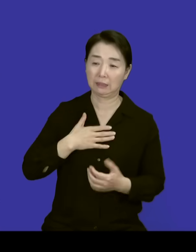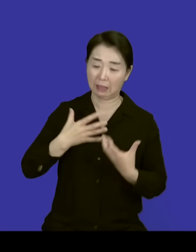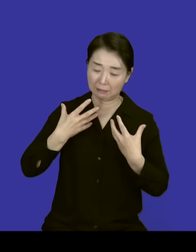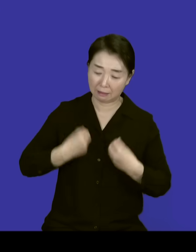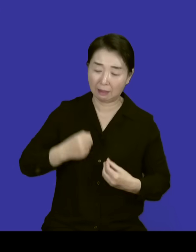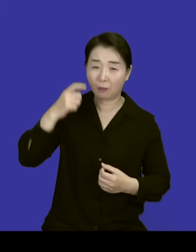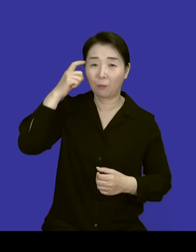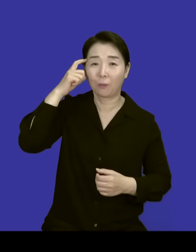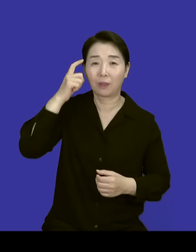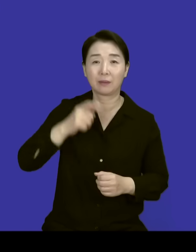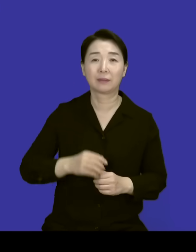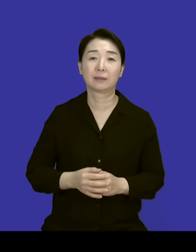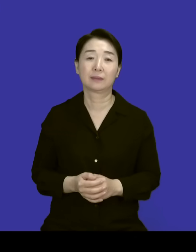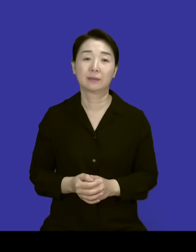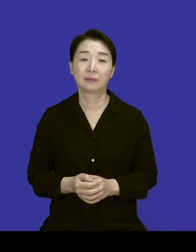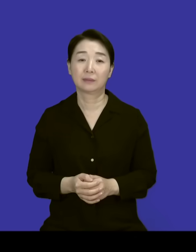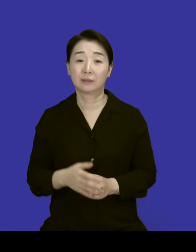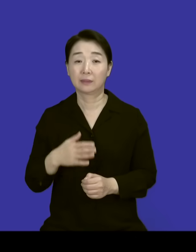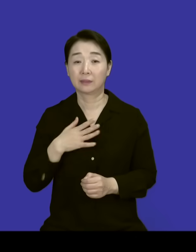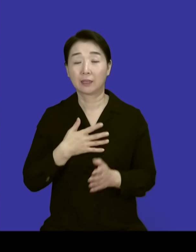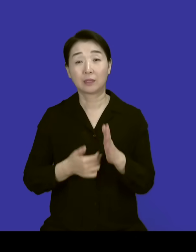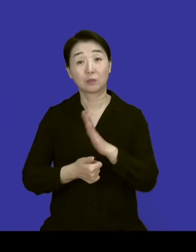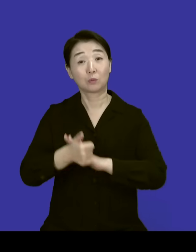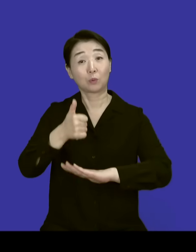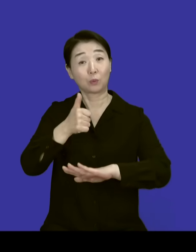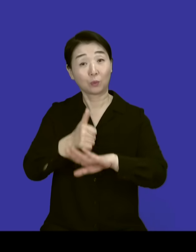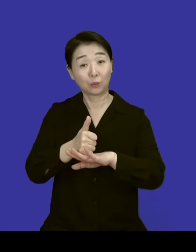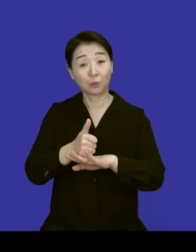네. 계속 묻는데 나의